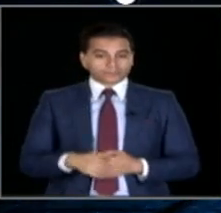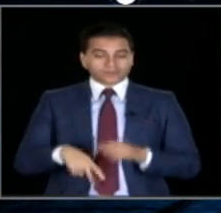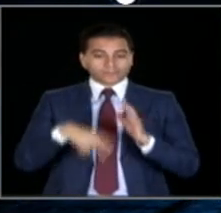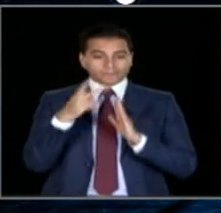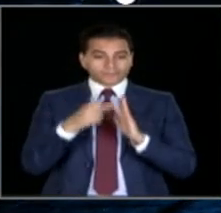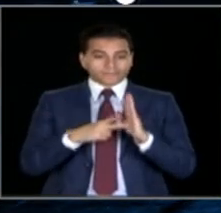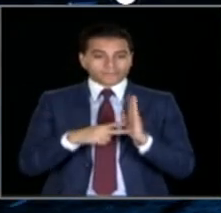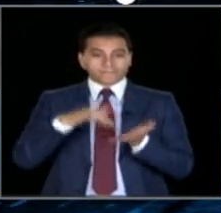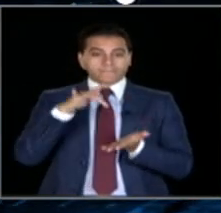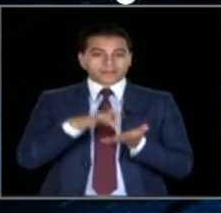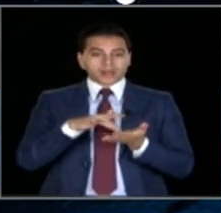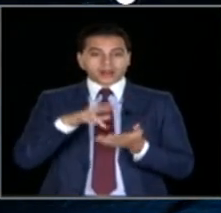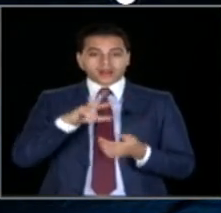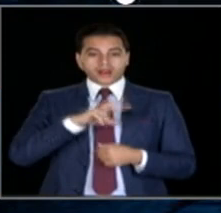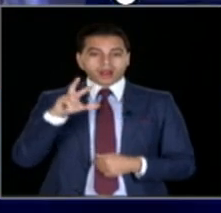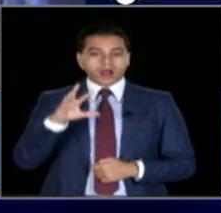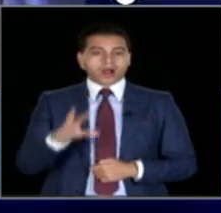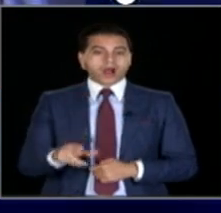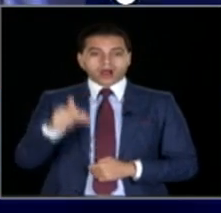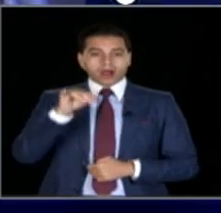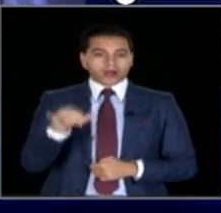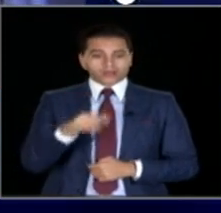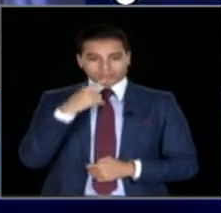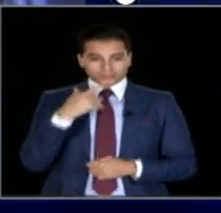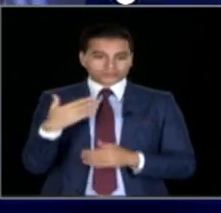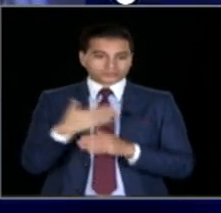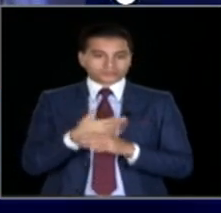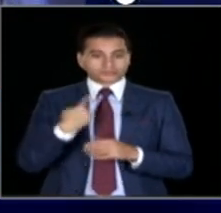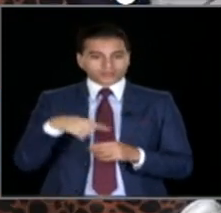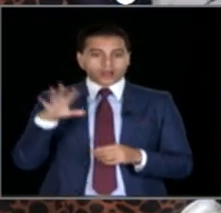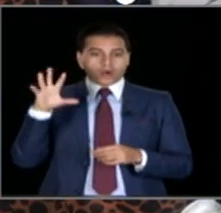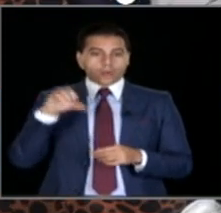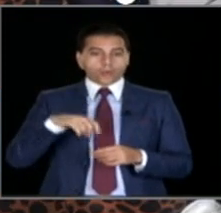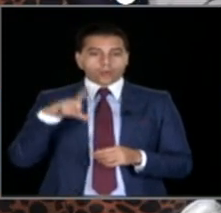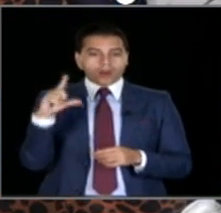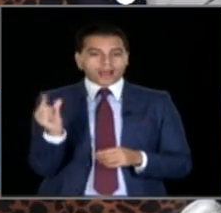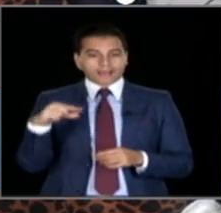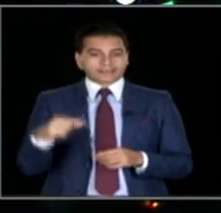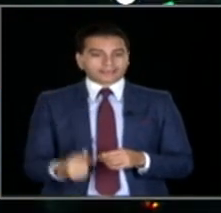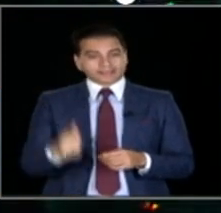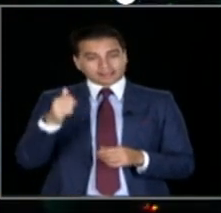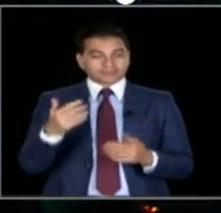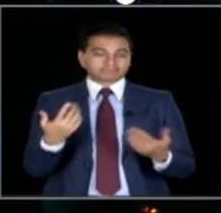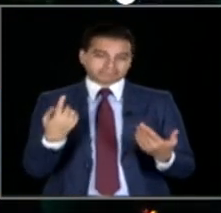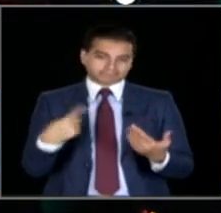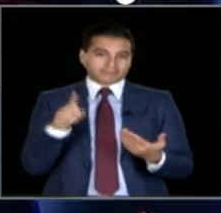اتوقعت في مدينة لاهاي. هولندا. الله عليك، إجابة صحيحة.